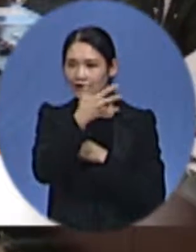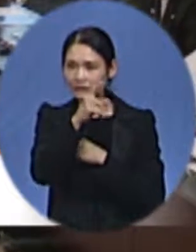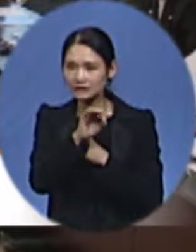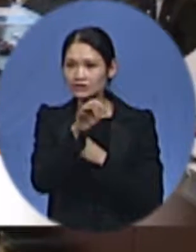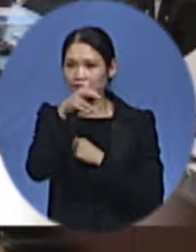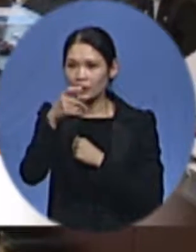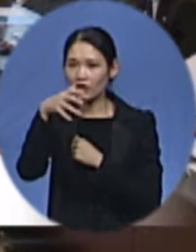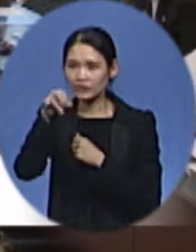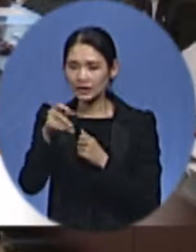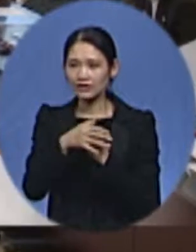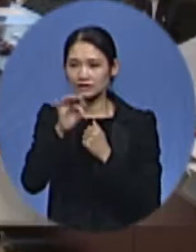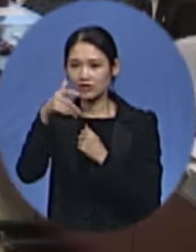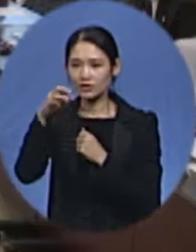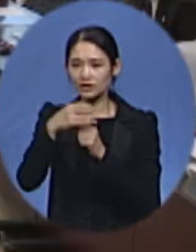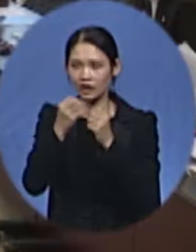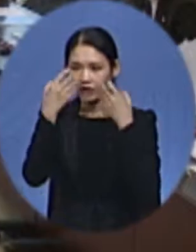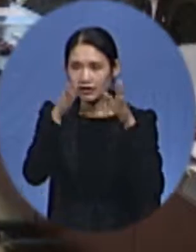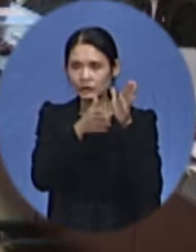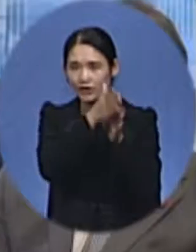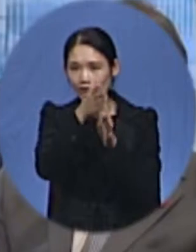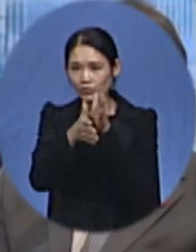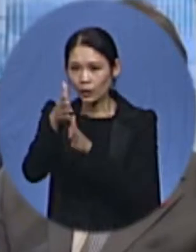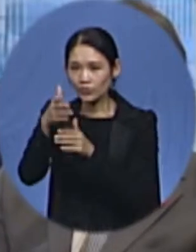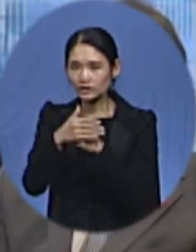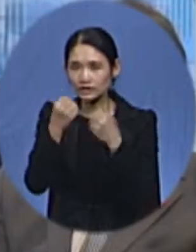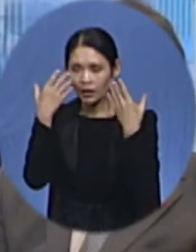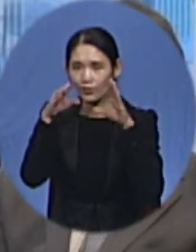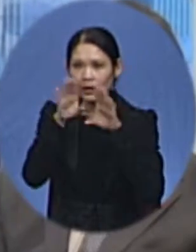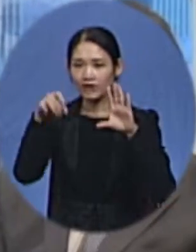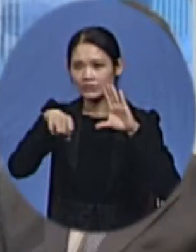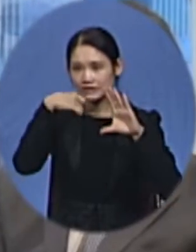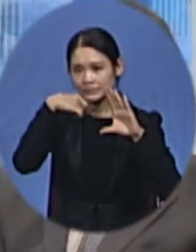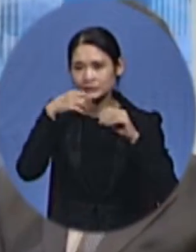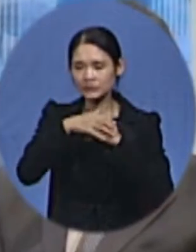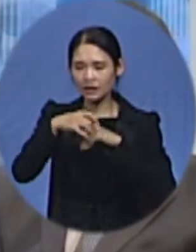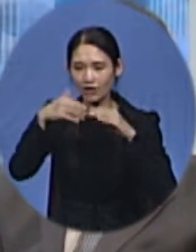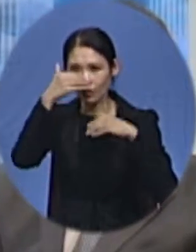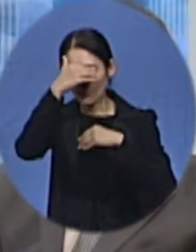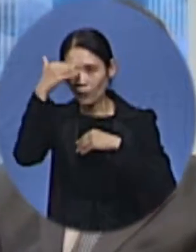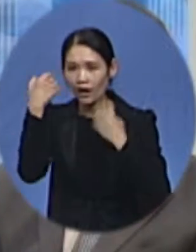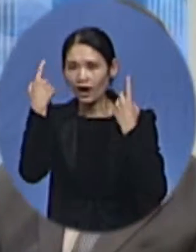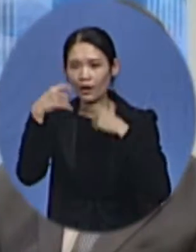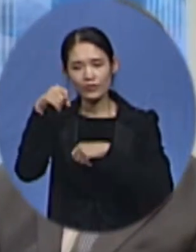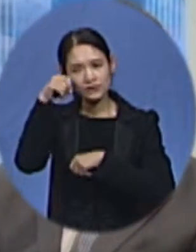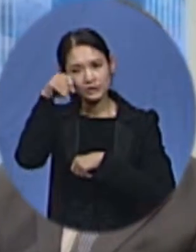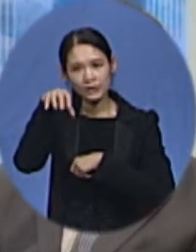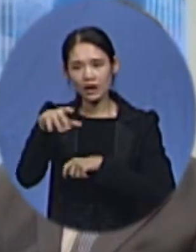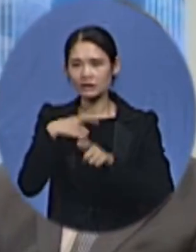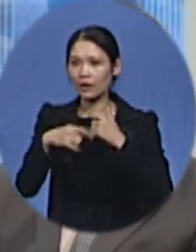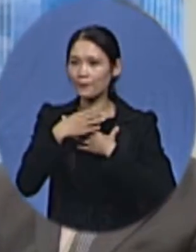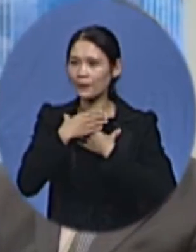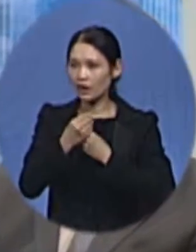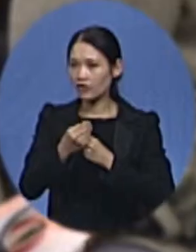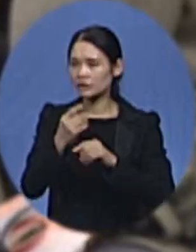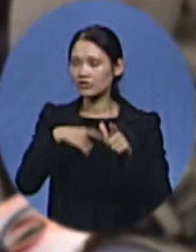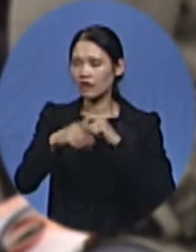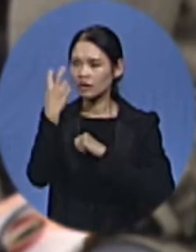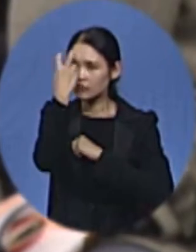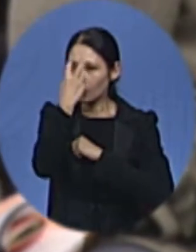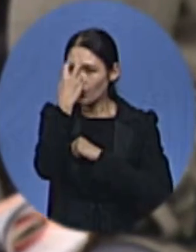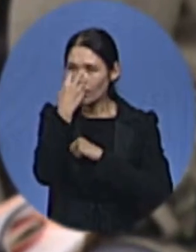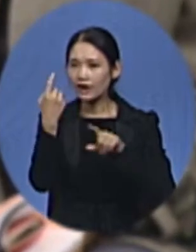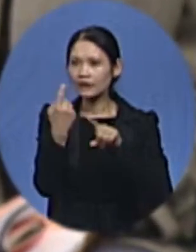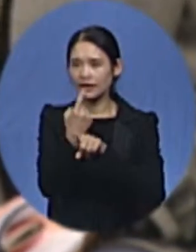평창, 정선 등 개최 도시의 민간 시설인 음식점과 관광, 숙박 시설의 접근성도 모두 점검하고